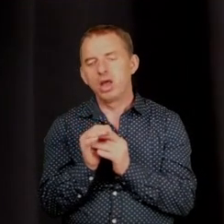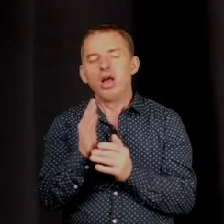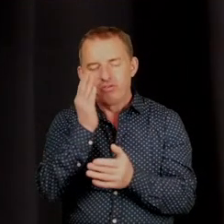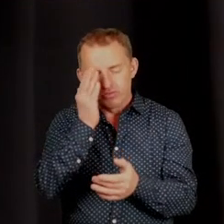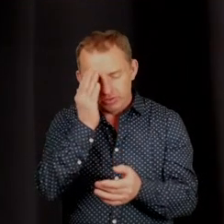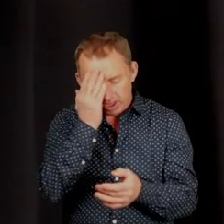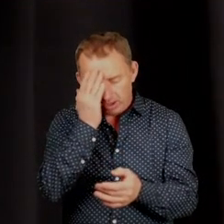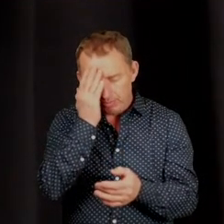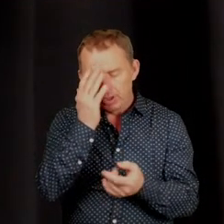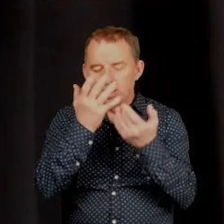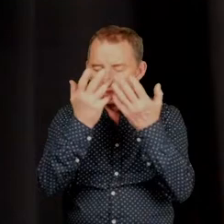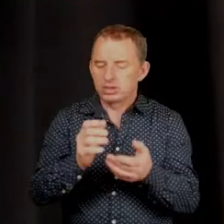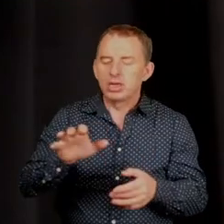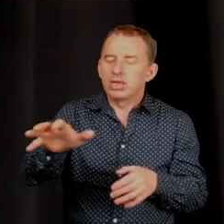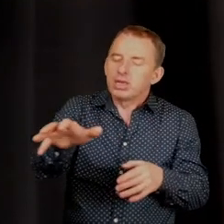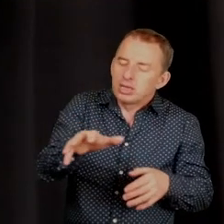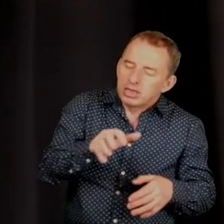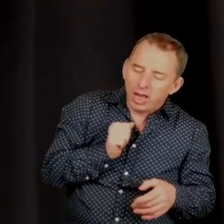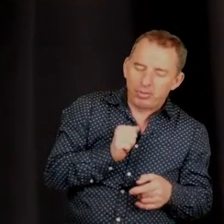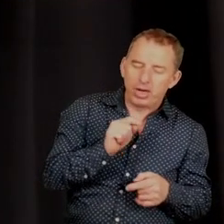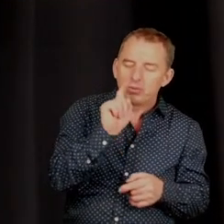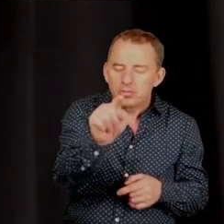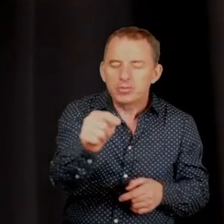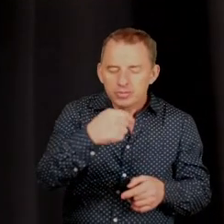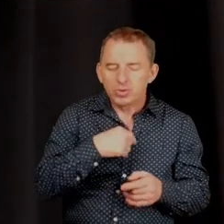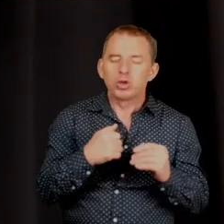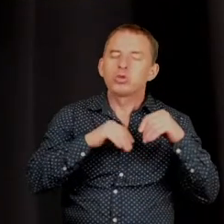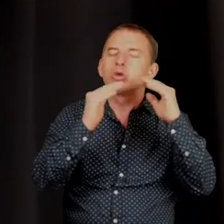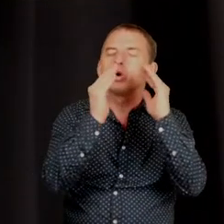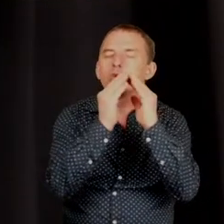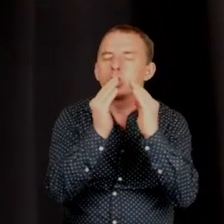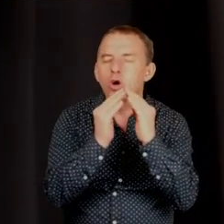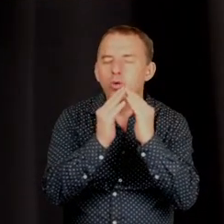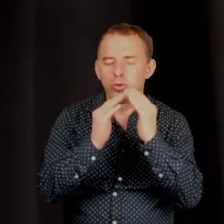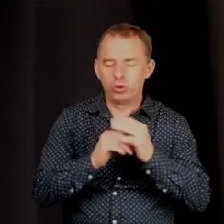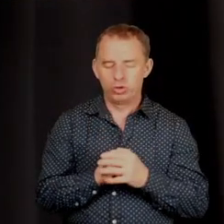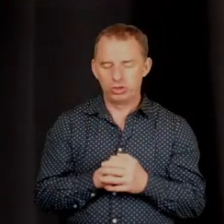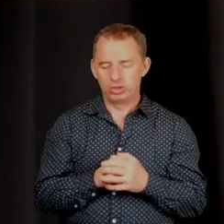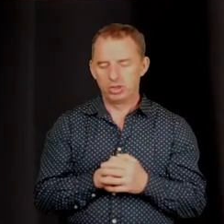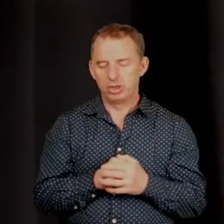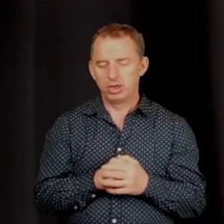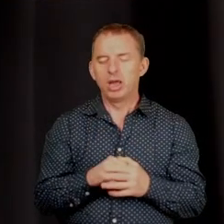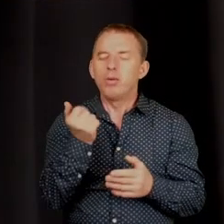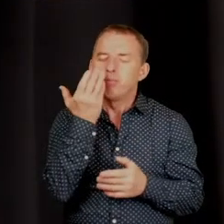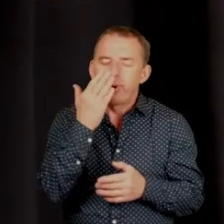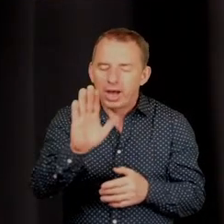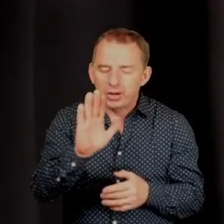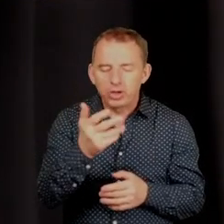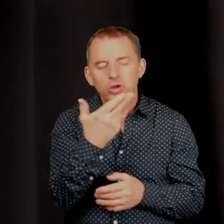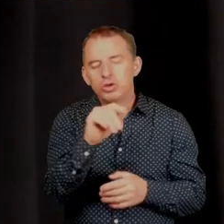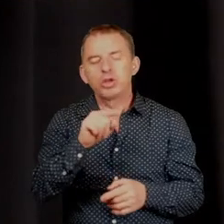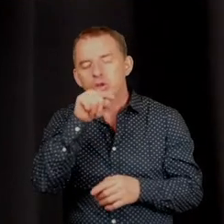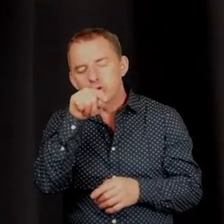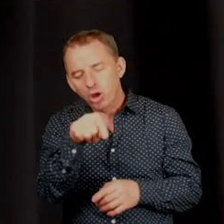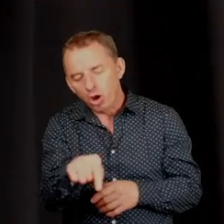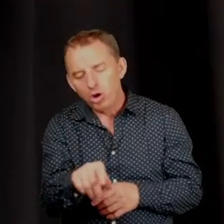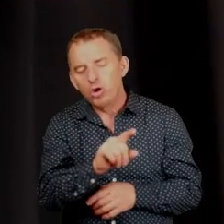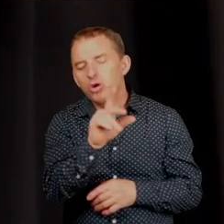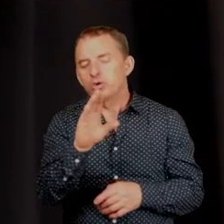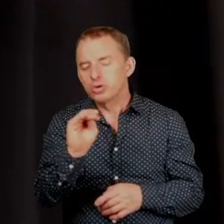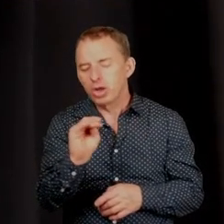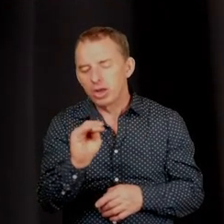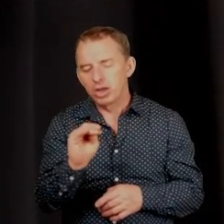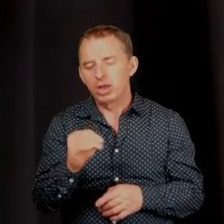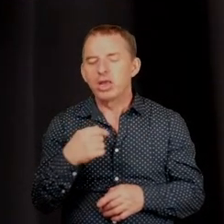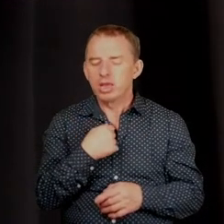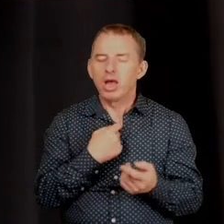że chcesz zabrać nas do domu. Even more than we want to be there, you want us there. Nawet bardziej niż to, że niż